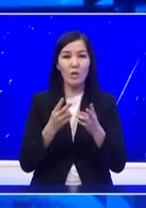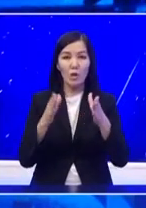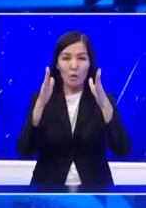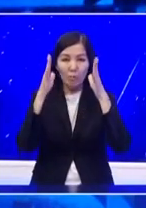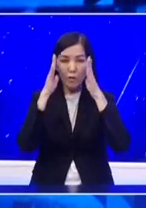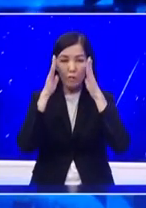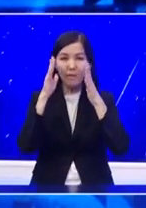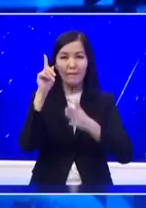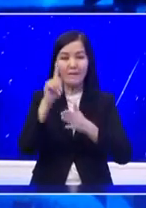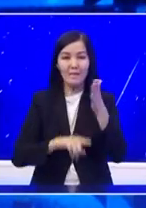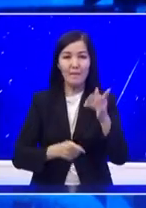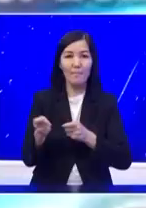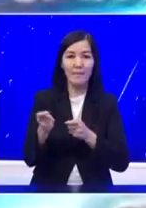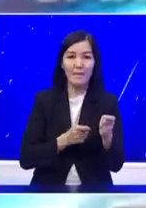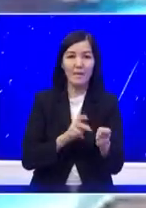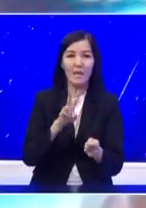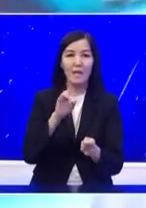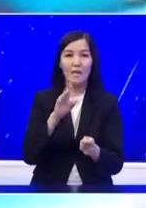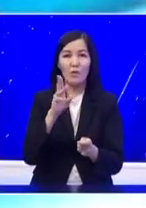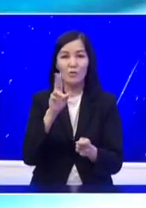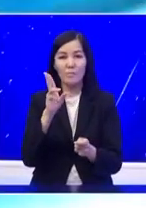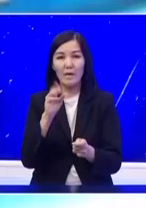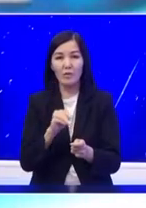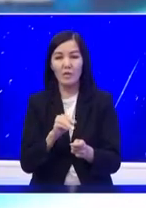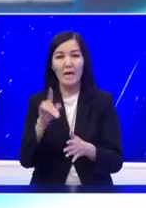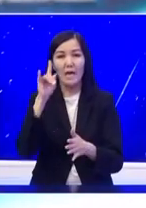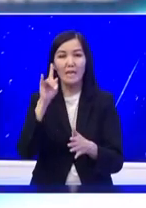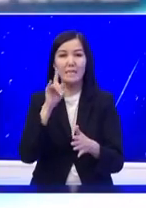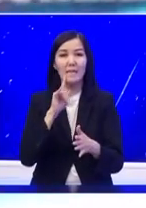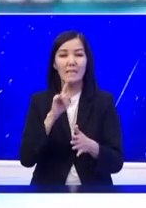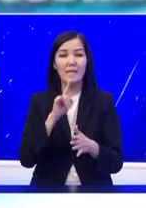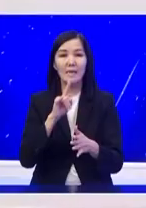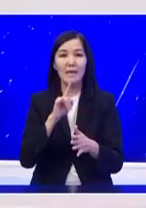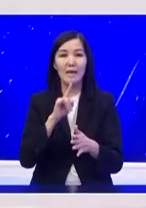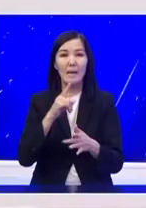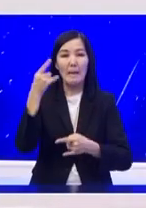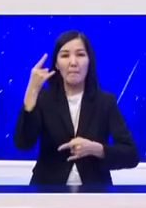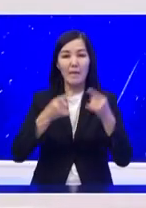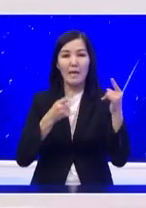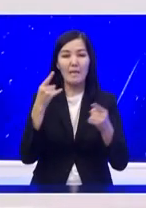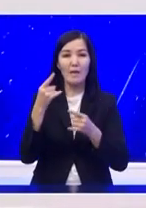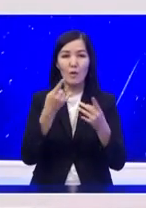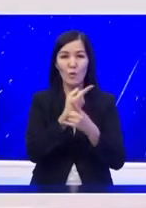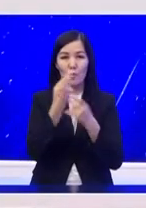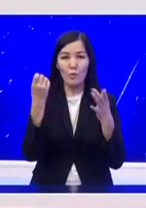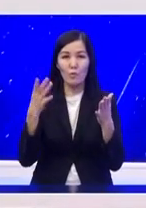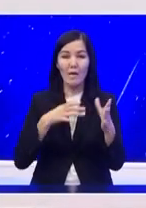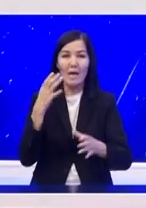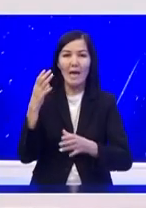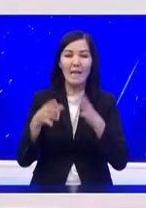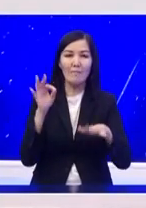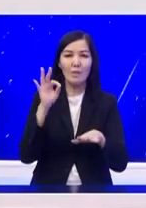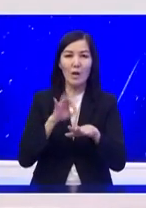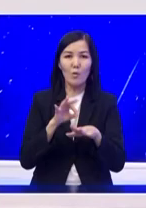діни басқарма төрағасы бас муфти Наурызбай Қажы Тағанұлы қазақстандықтарға бейне үндеу жариялады. Әлемді